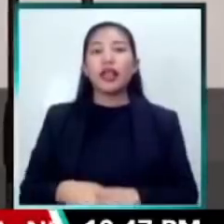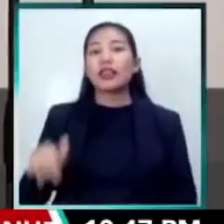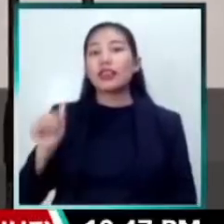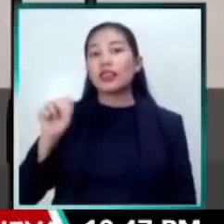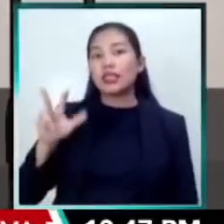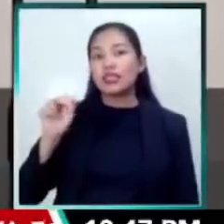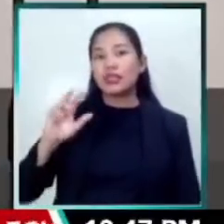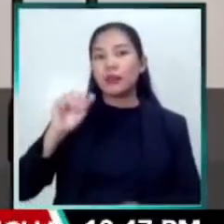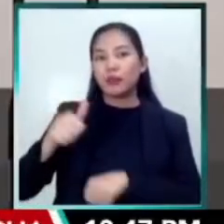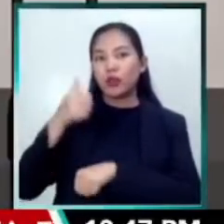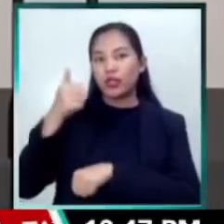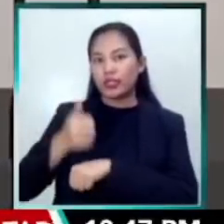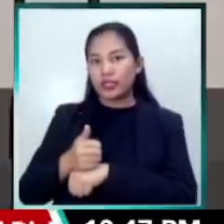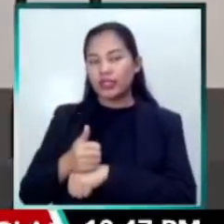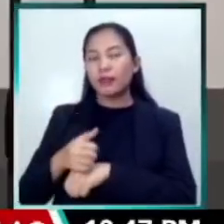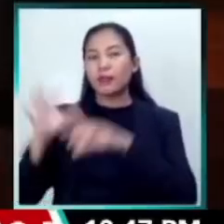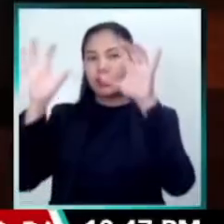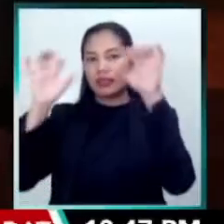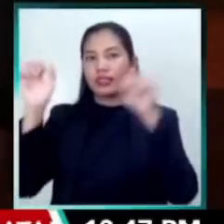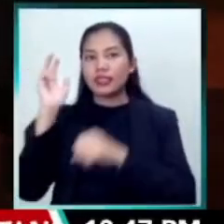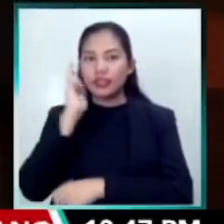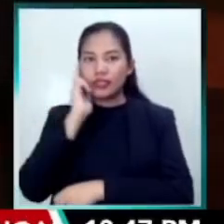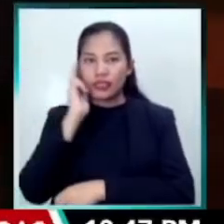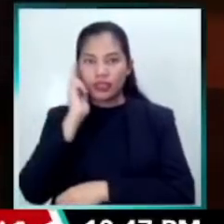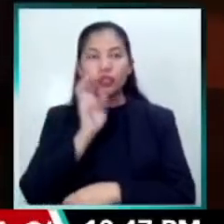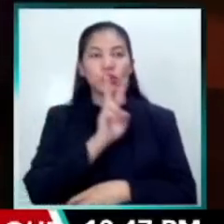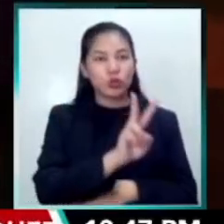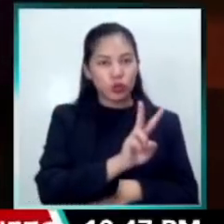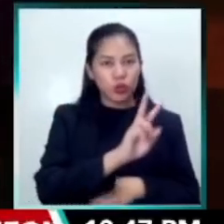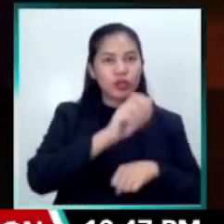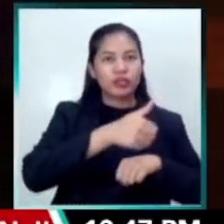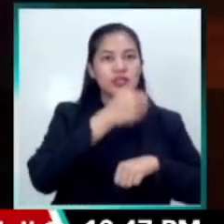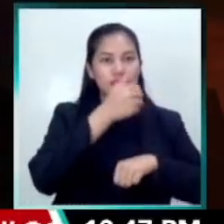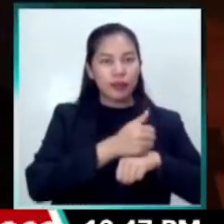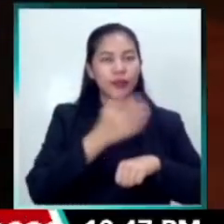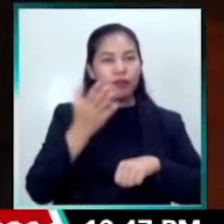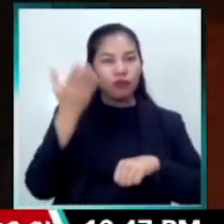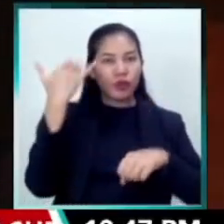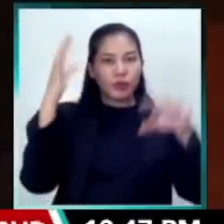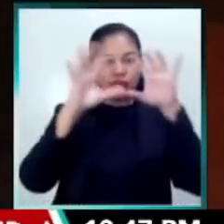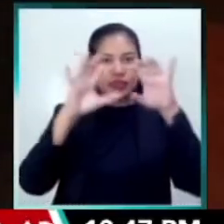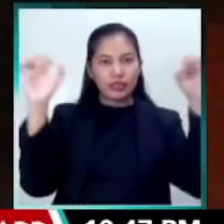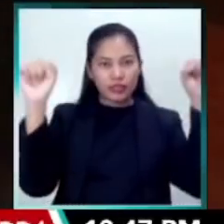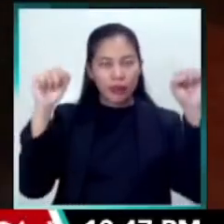ni Pangulong Duterte habang 2 ang itinalaga ni dating Pangulong Noynoy Aquino.